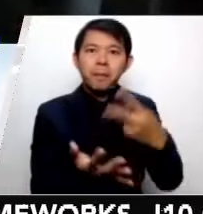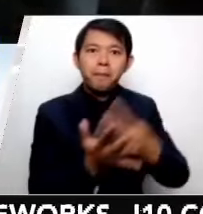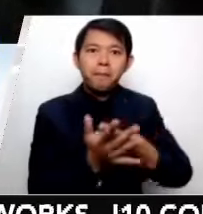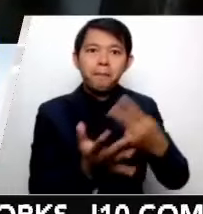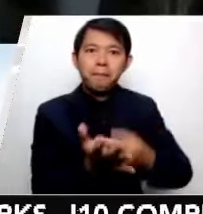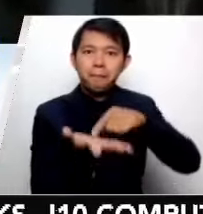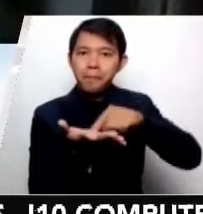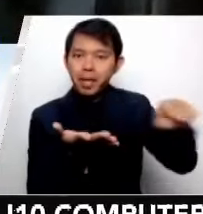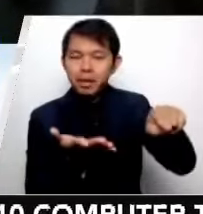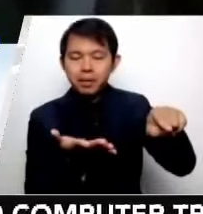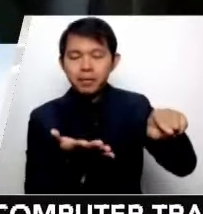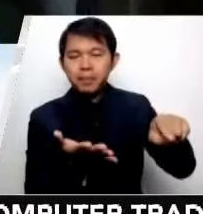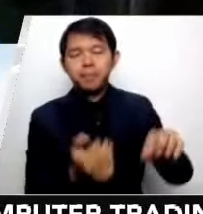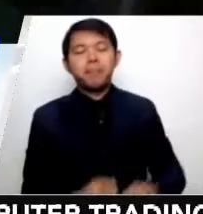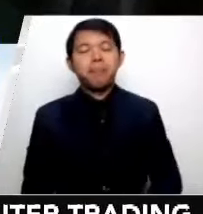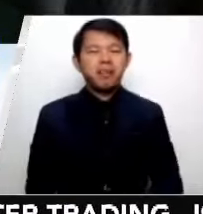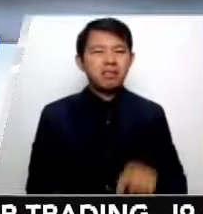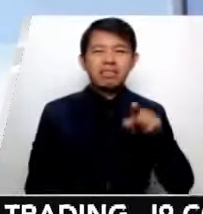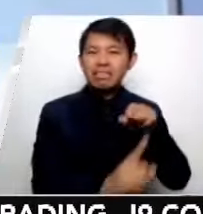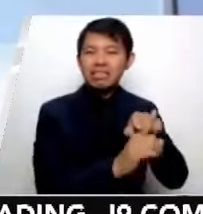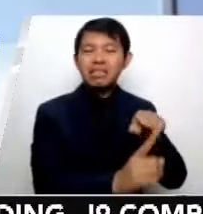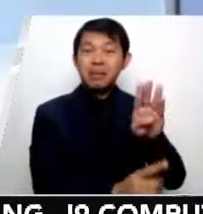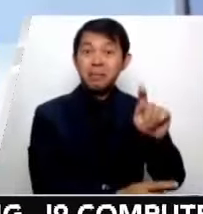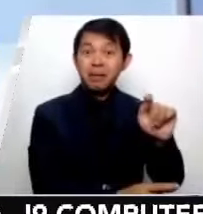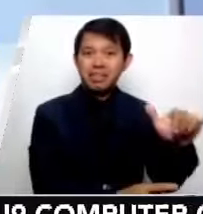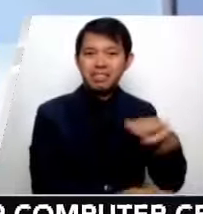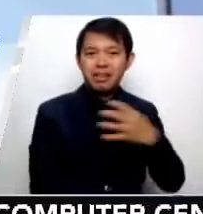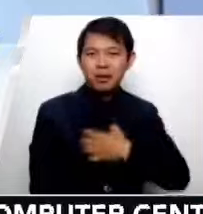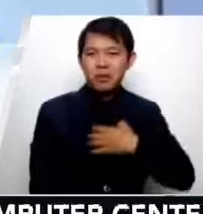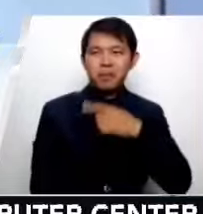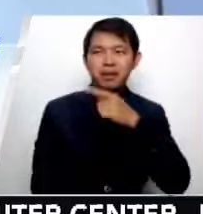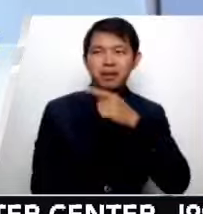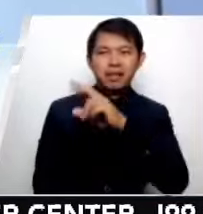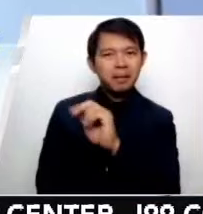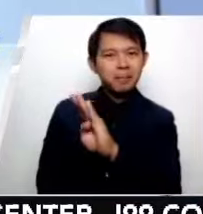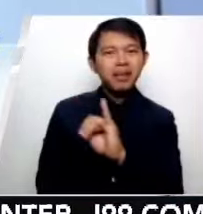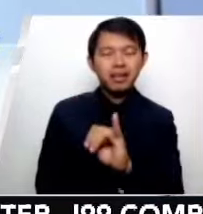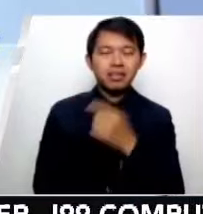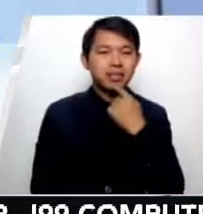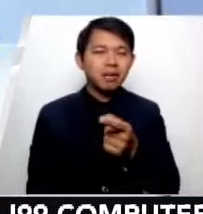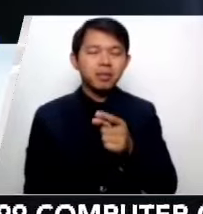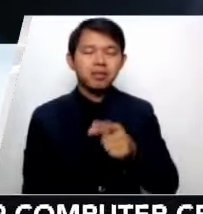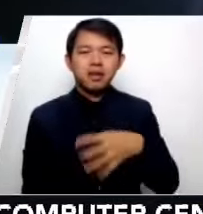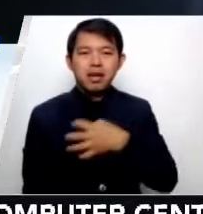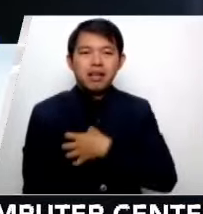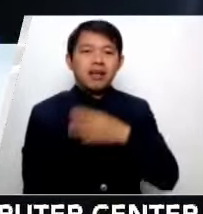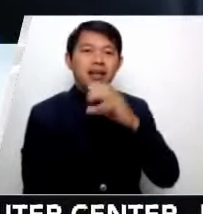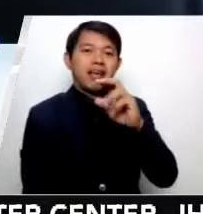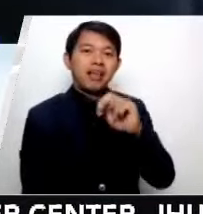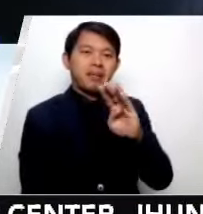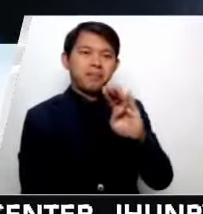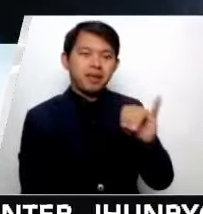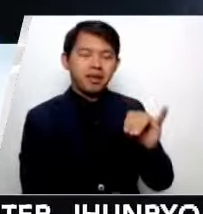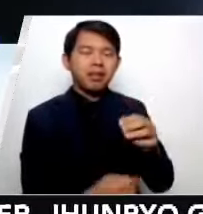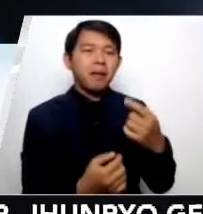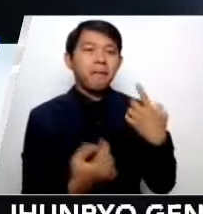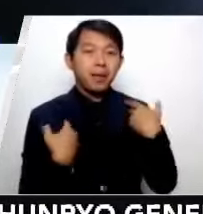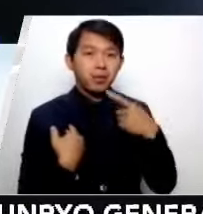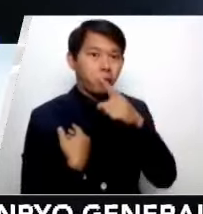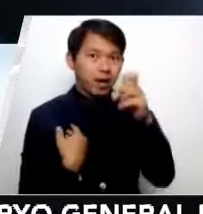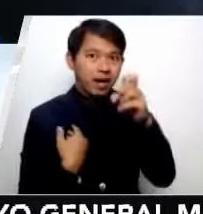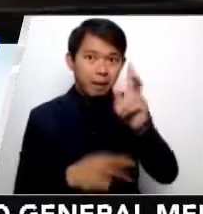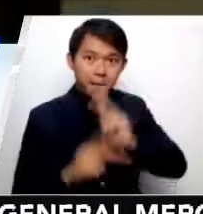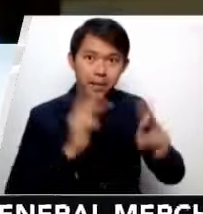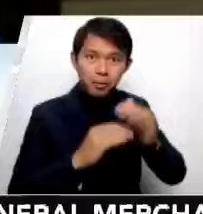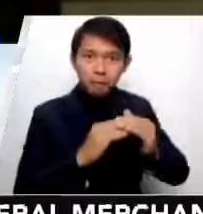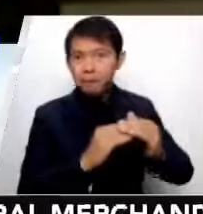Kaya nagreklamo siya sa NBI. Sabi ng NBI Cybercrime Division, nasa sandaan ang umano'y na biktima ng ticket